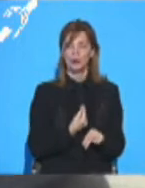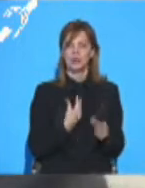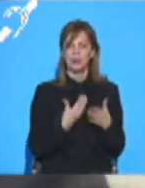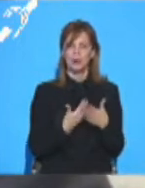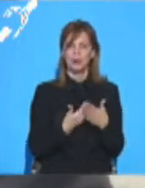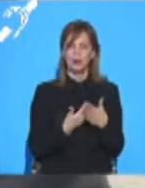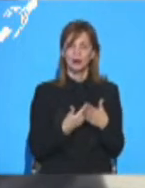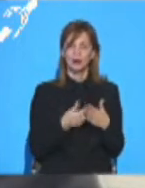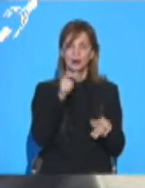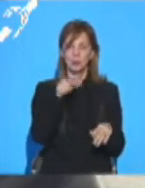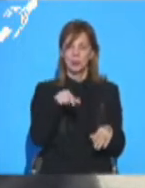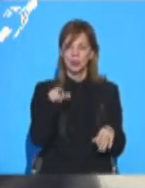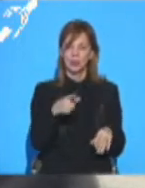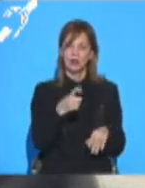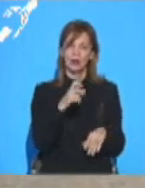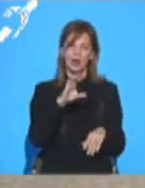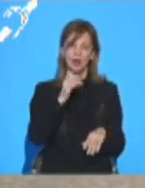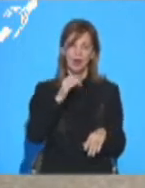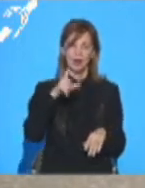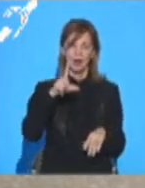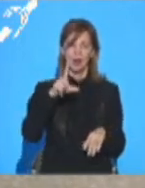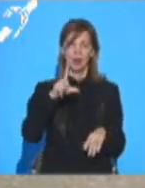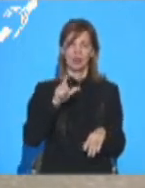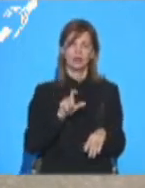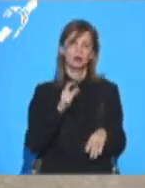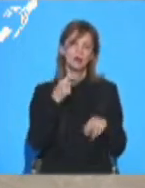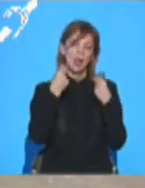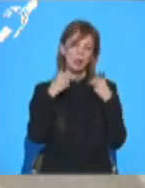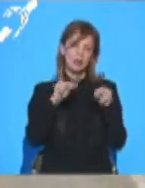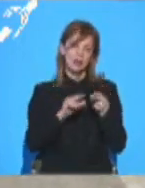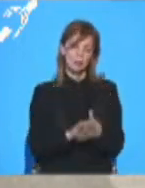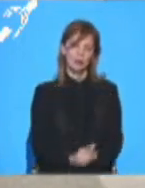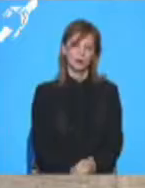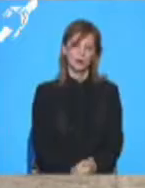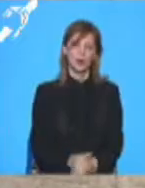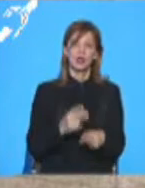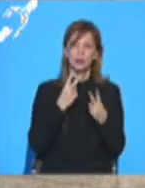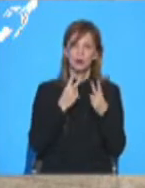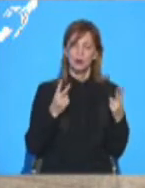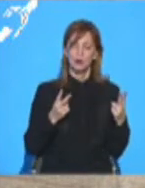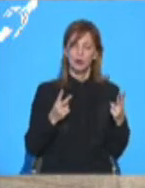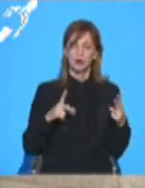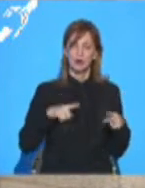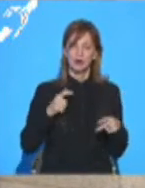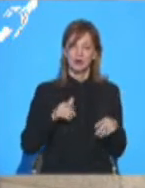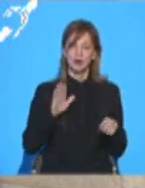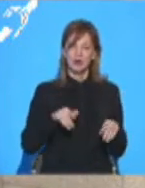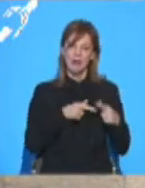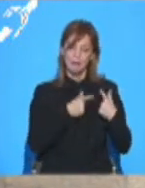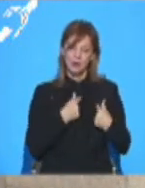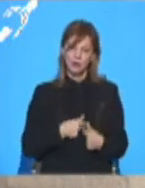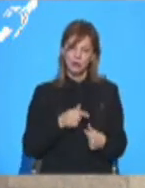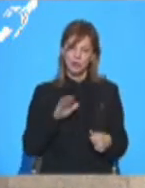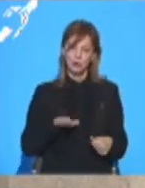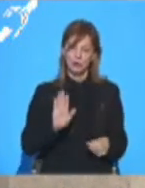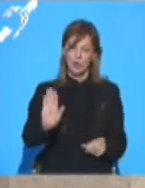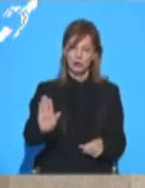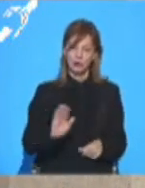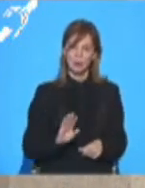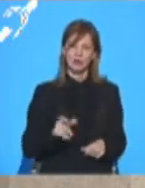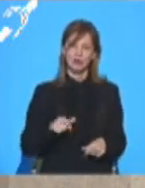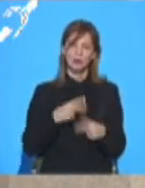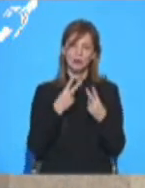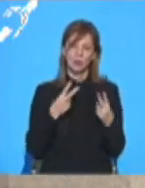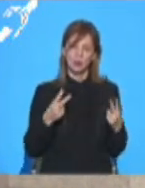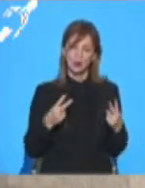pentru locuitorii orașului Caracal? Un exemplu. Cel mai important era să aveți sufletul la dumneavoastră și